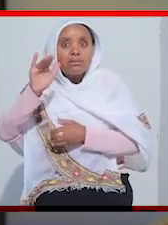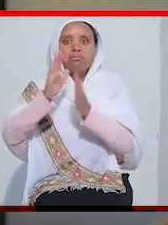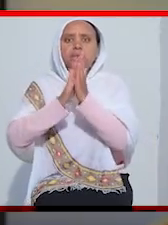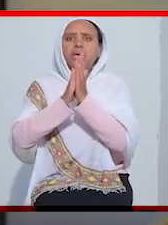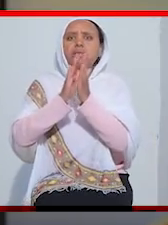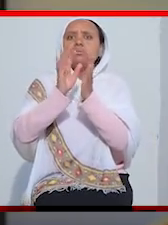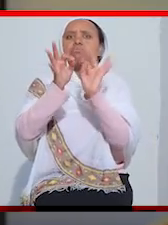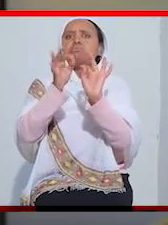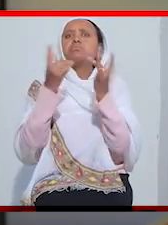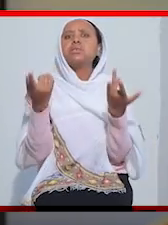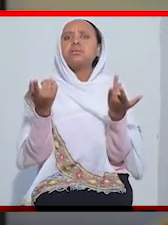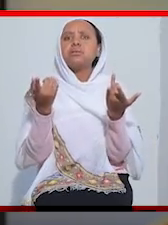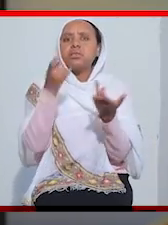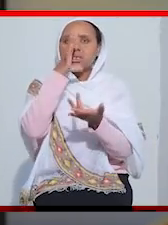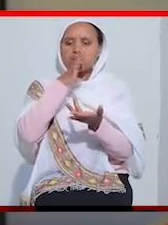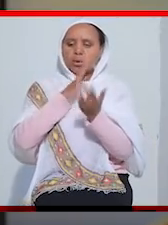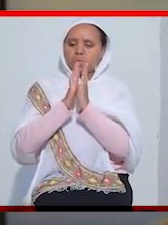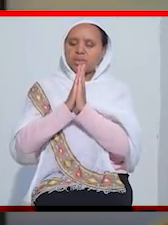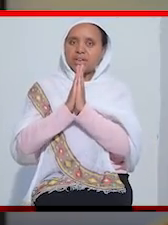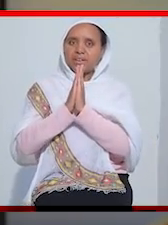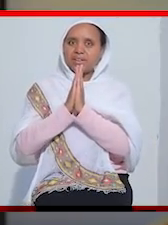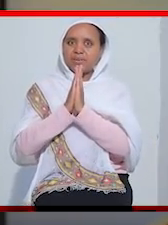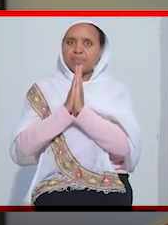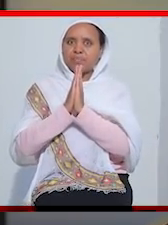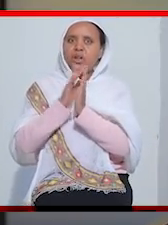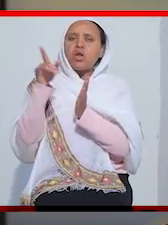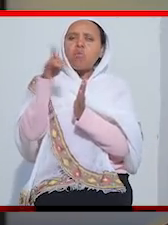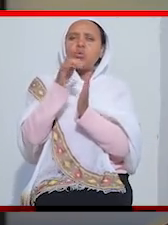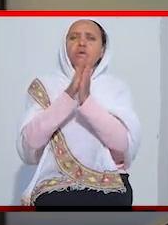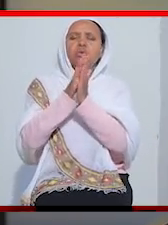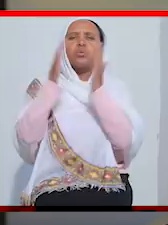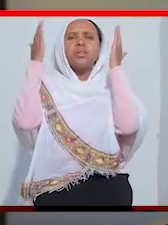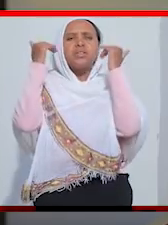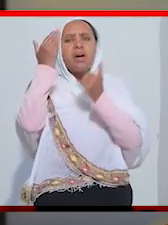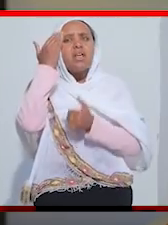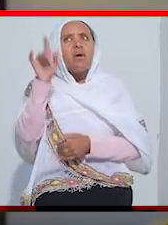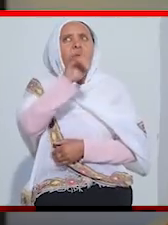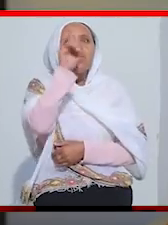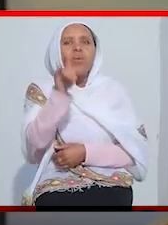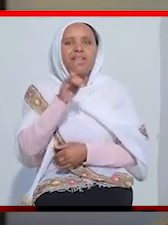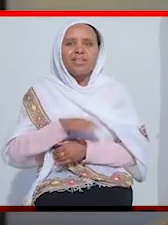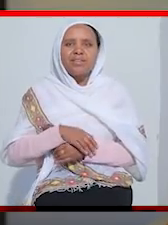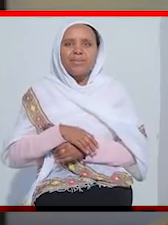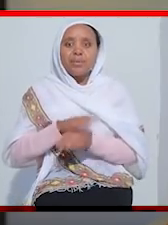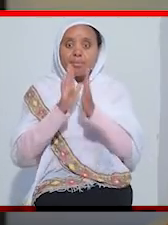ተስፋችን ካላወቅ መጸለያችን ምንድን ነው? ሰው ሲጸልይ ለመሆኑ የጸሎቱን ተስፋ ያውቀዋል ወይ?